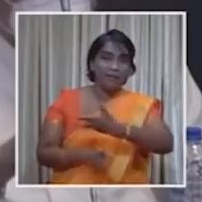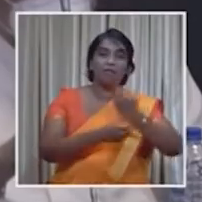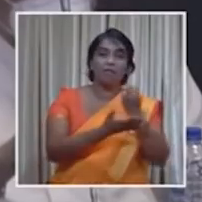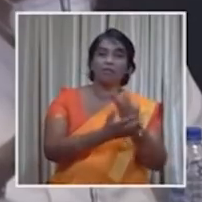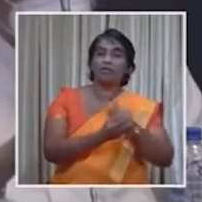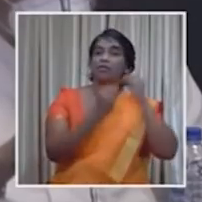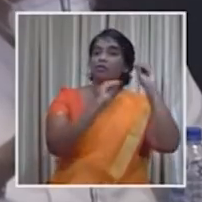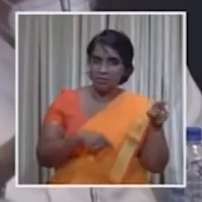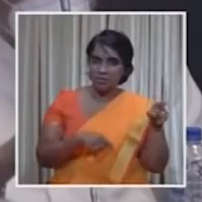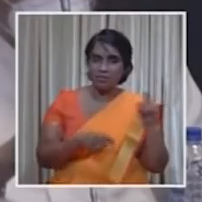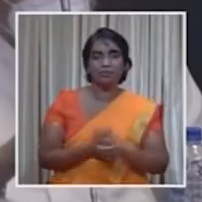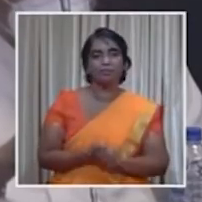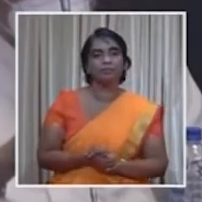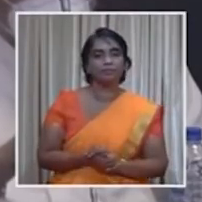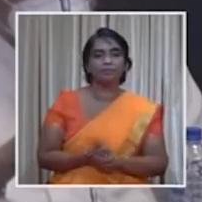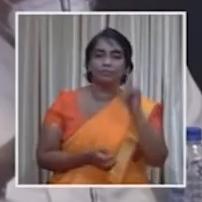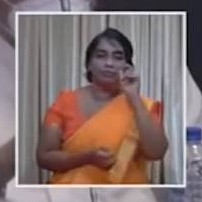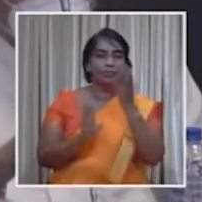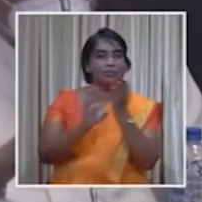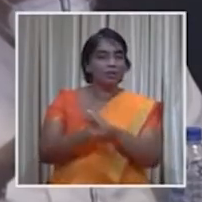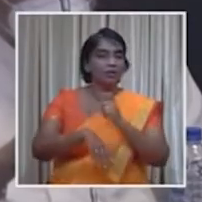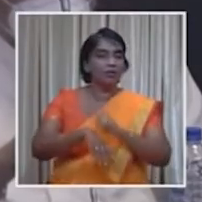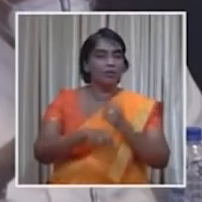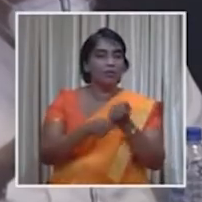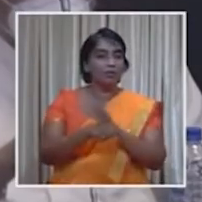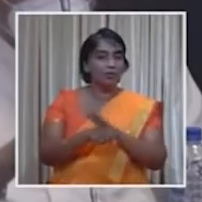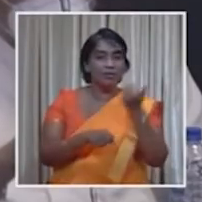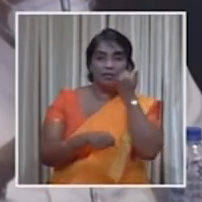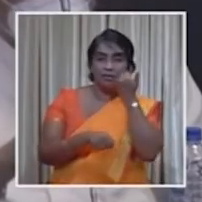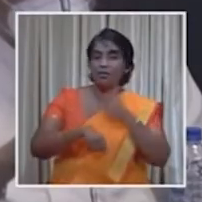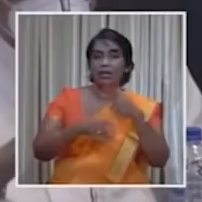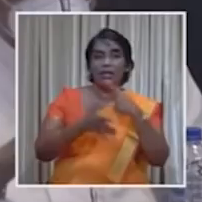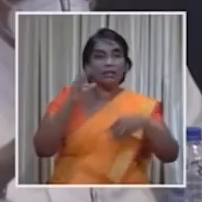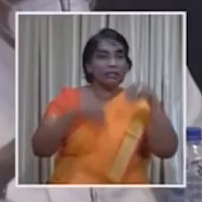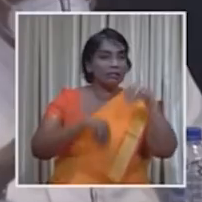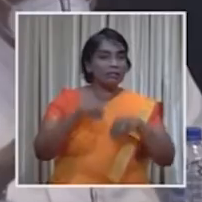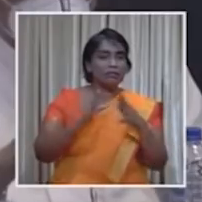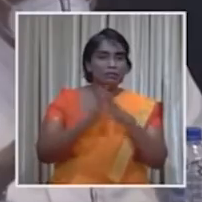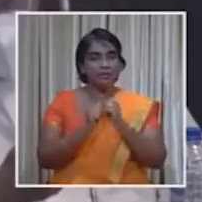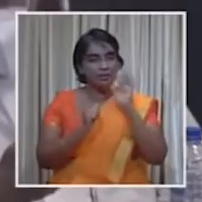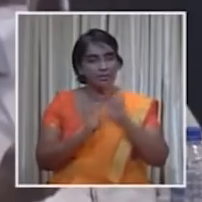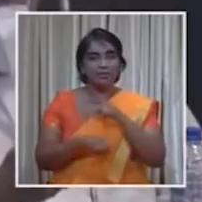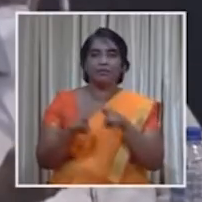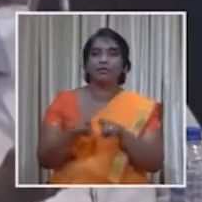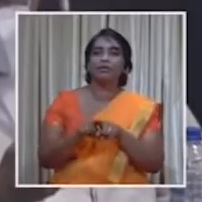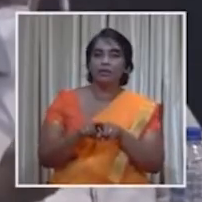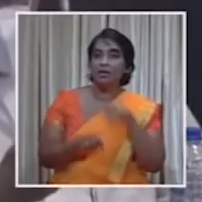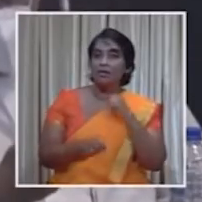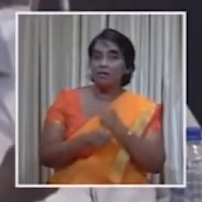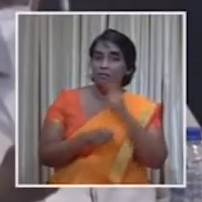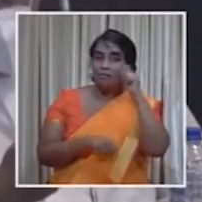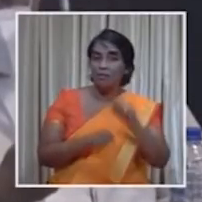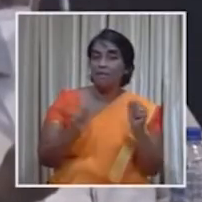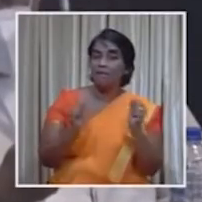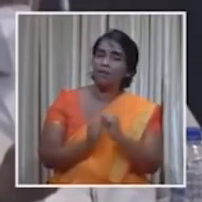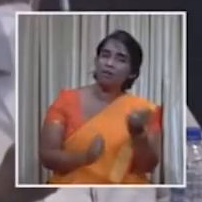ඡන්ද දුන්නේ. ඒක අද අමතක වෙලා. බලන්න පහුගිය කාලේ කොවිඩ් වසංගතයේ වෙලාවේ දේශපාලනඥයෝ කොච්චර ලකුණු දාගන්න දැඟලුවත් රාජ්‍ය සේවකයෝ කරපු